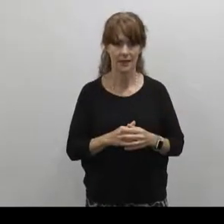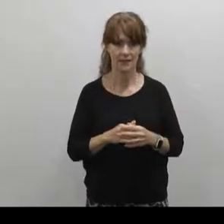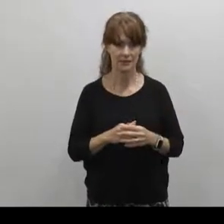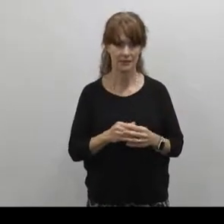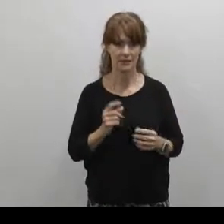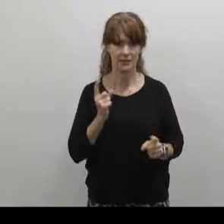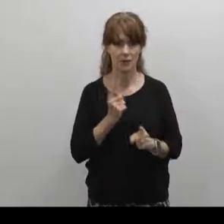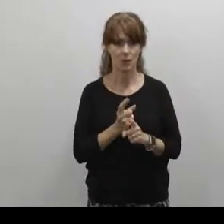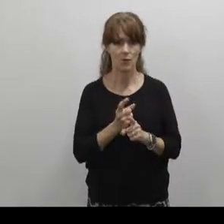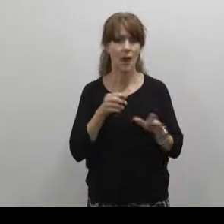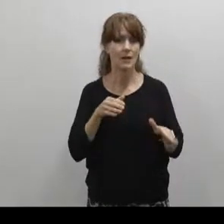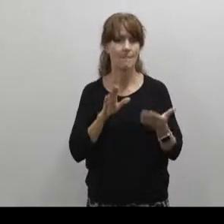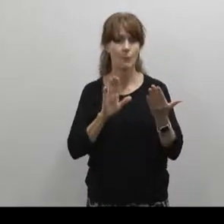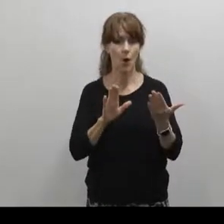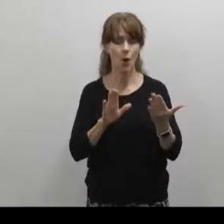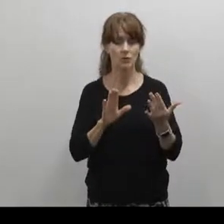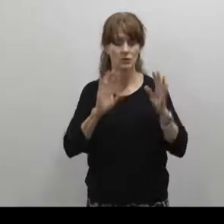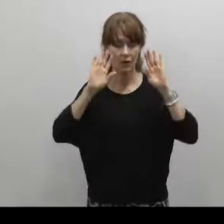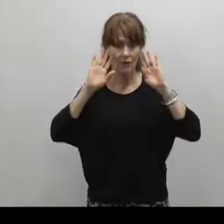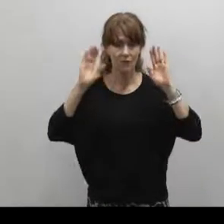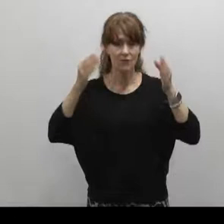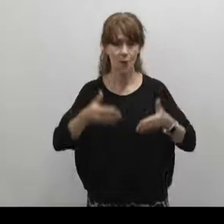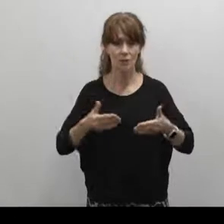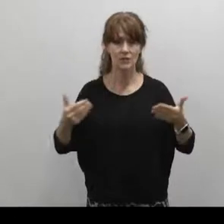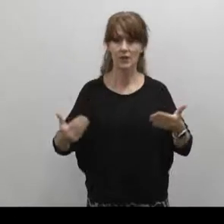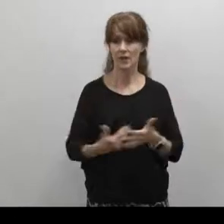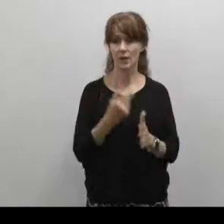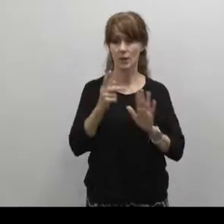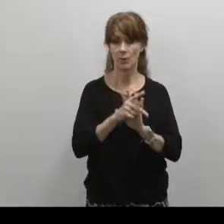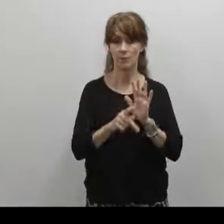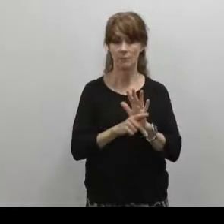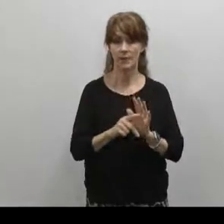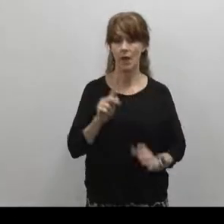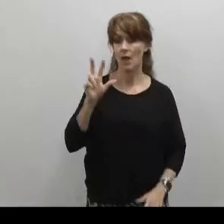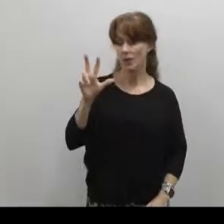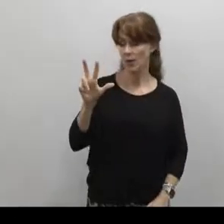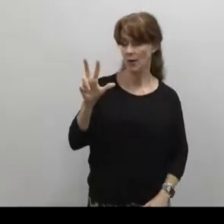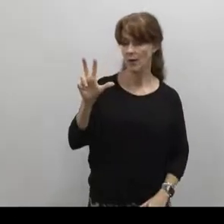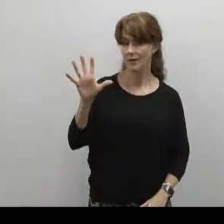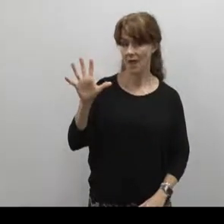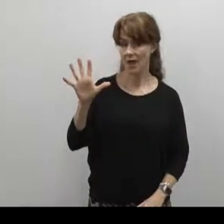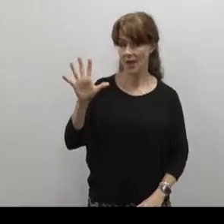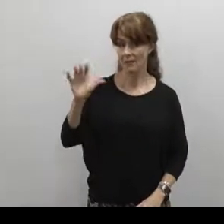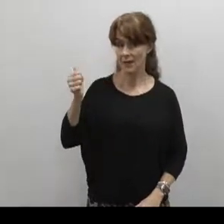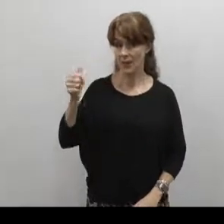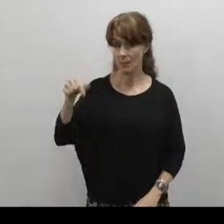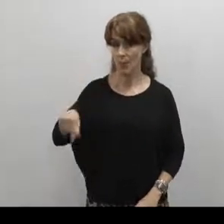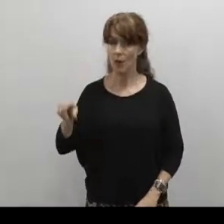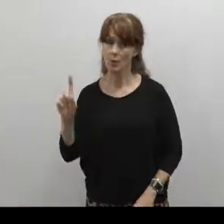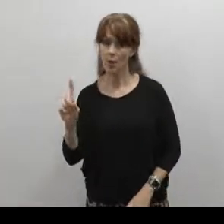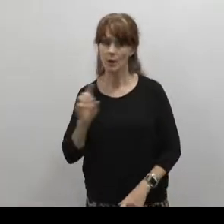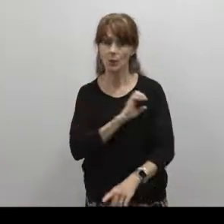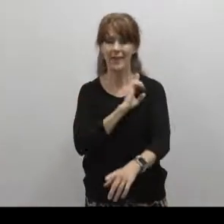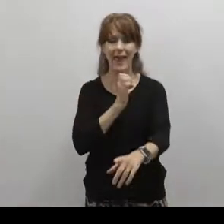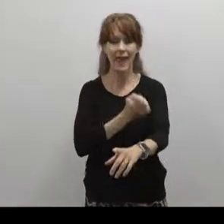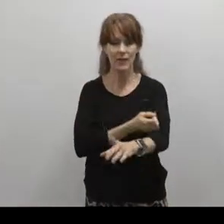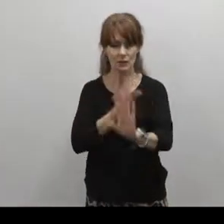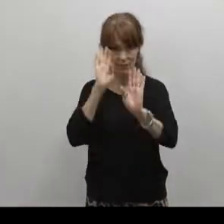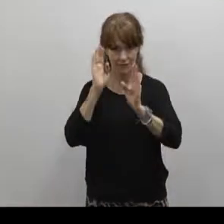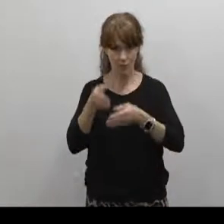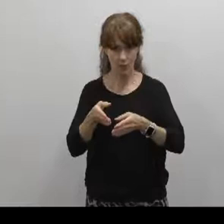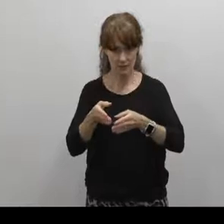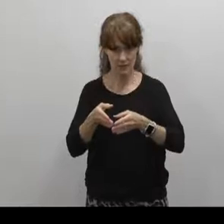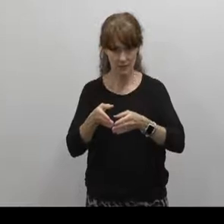dân cái thác vậy để dân cụ thuế cứ dân từ đào rắm sầm khăn từ lơ cô nội bài thứ